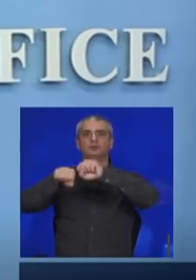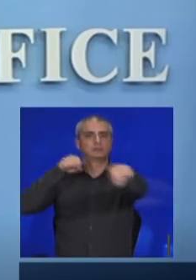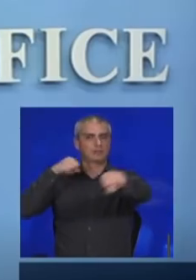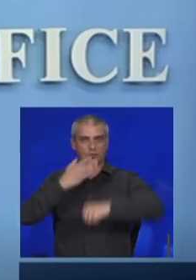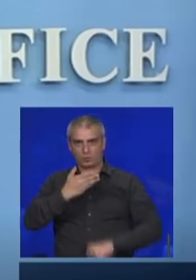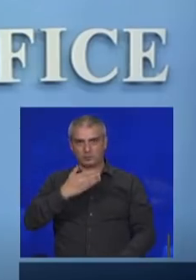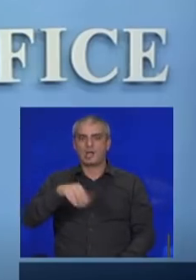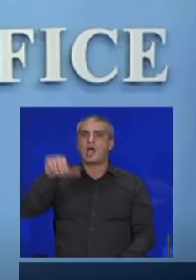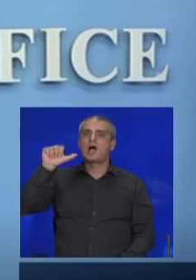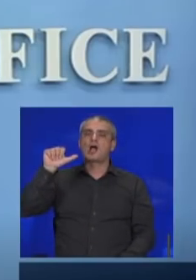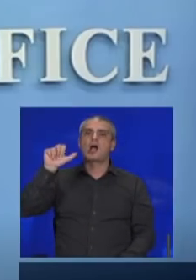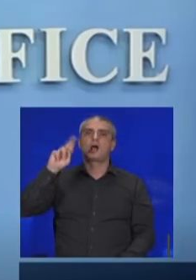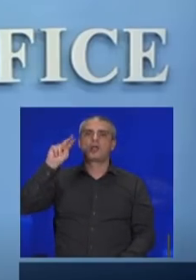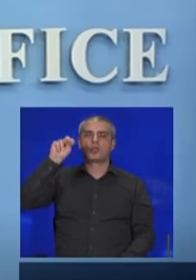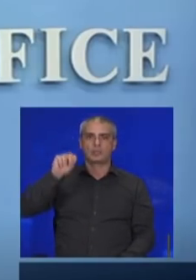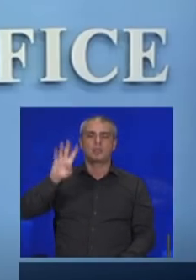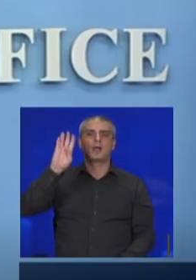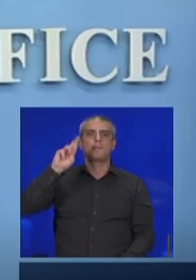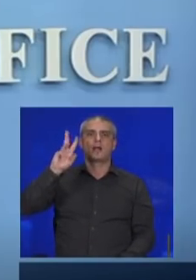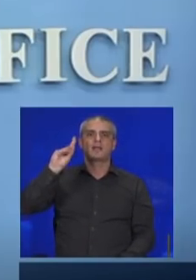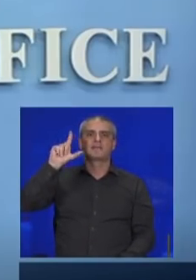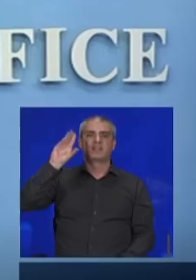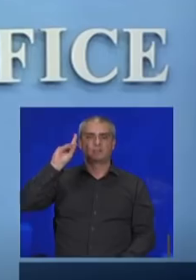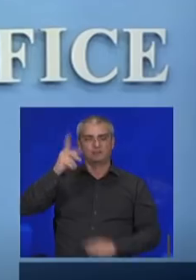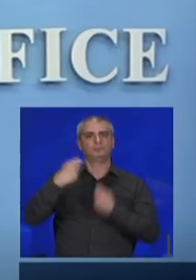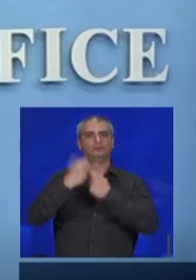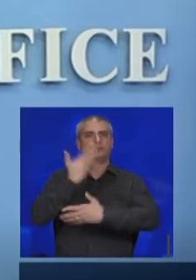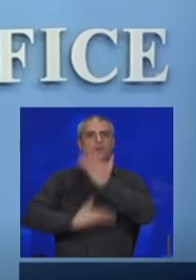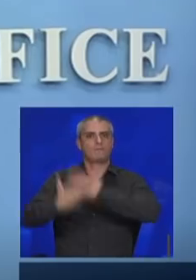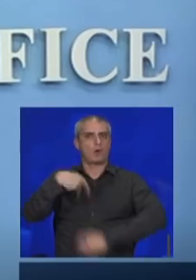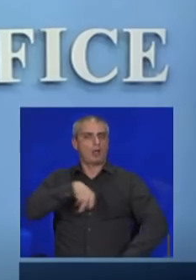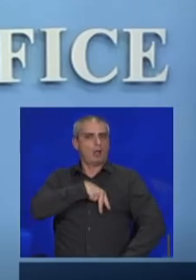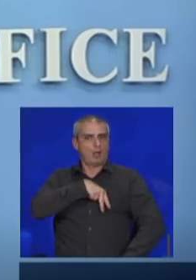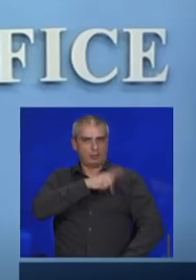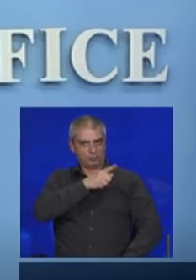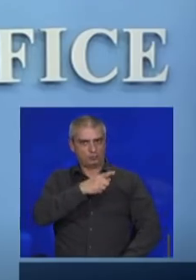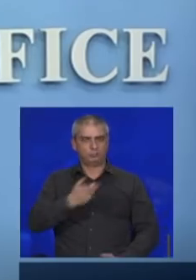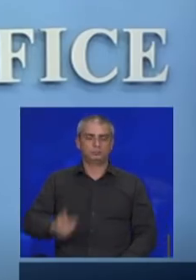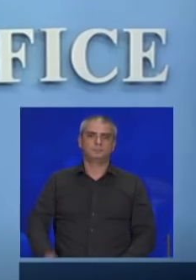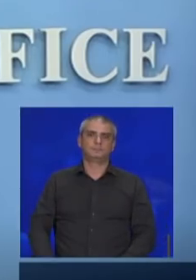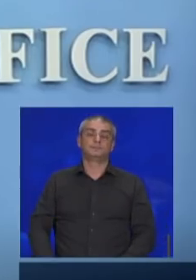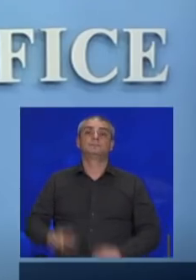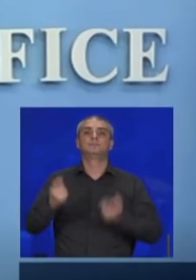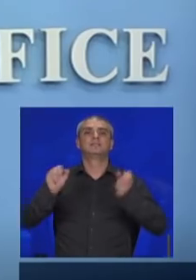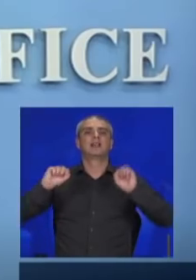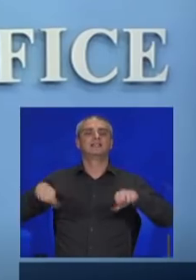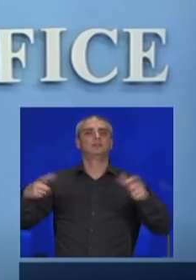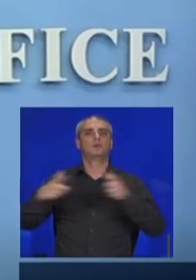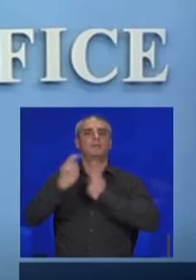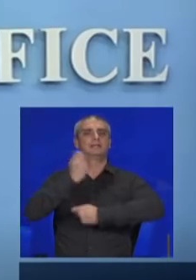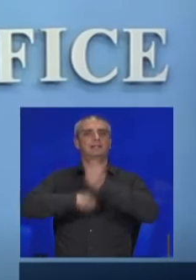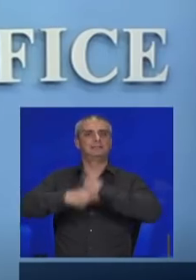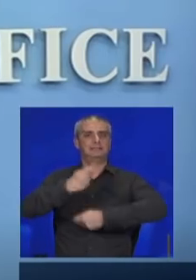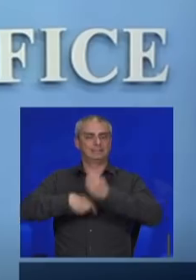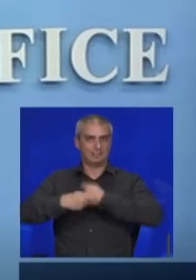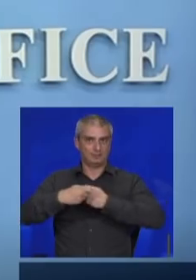דוד, על השיתוף פעולה והאחריות שגילה, נשיאות המגזר העסקי, לדובי